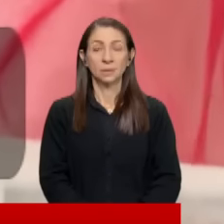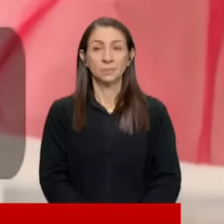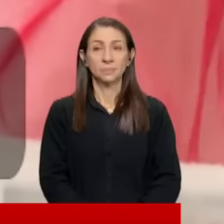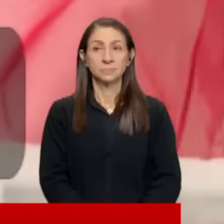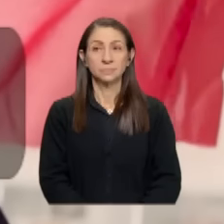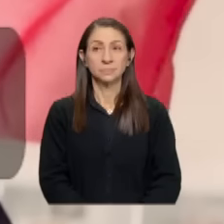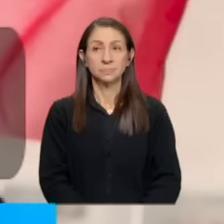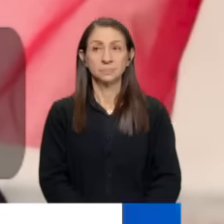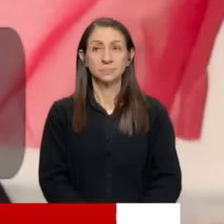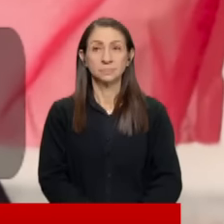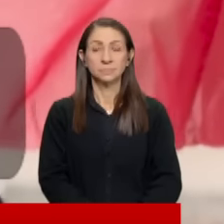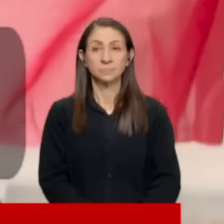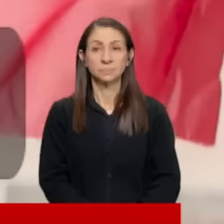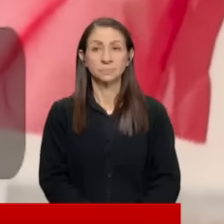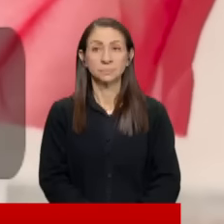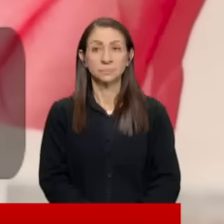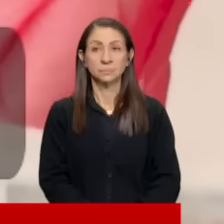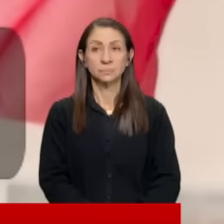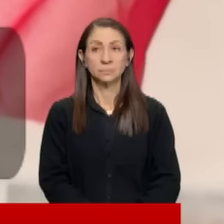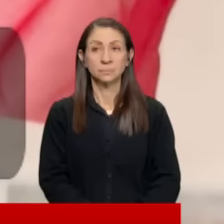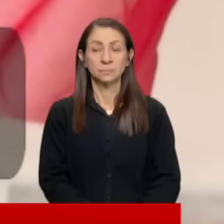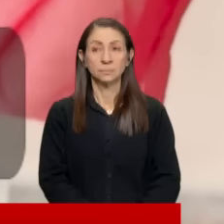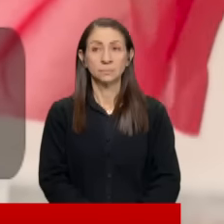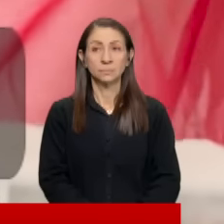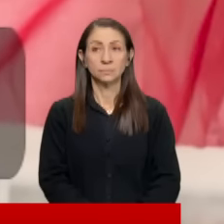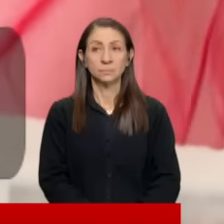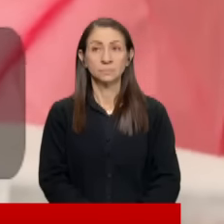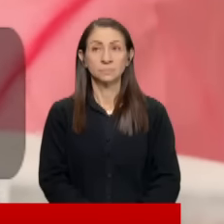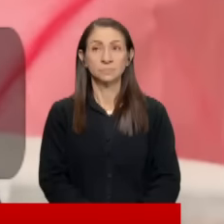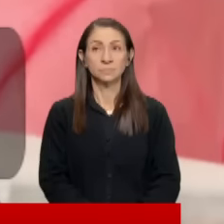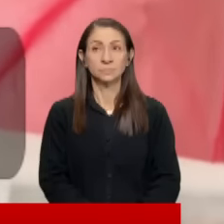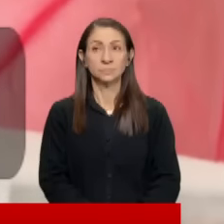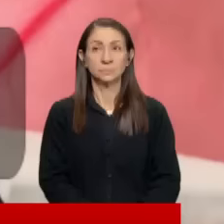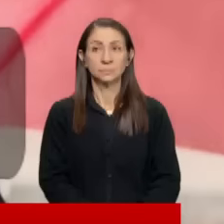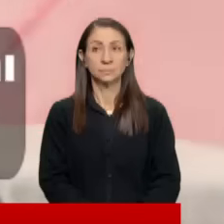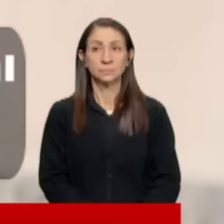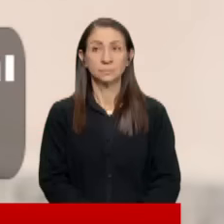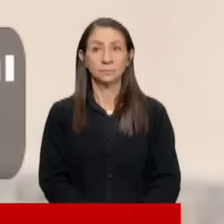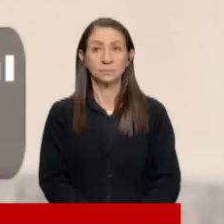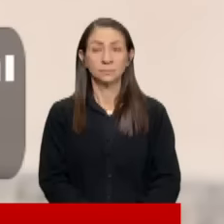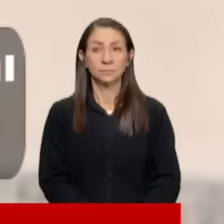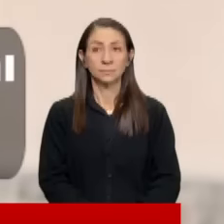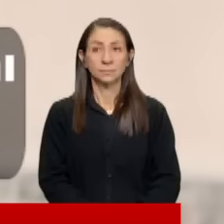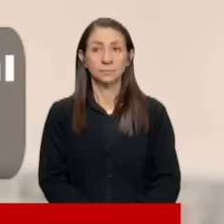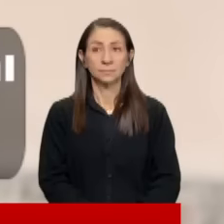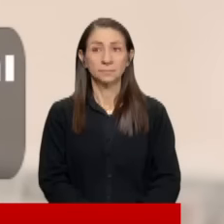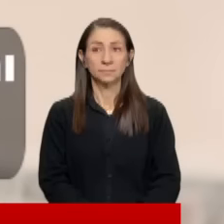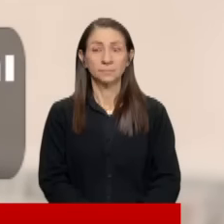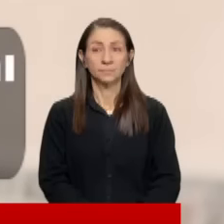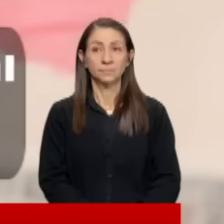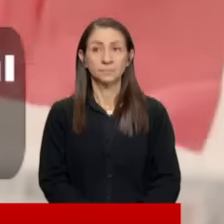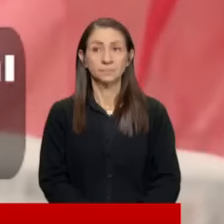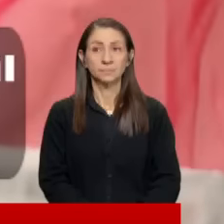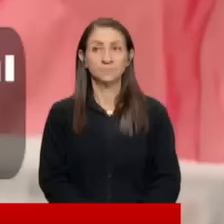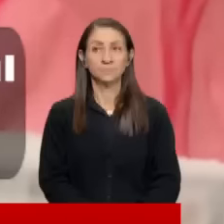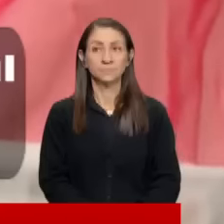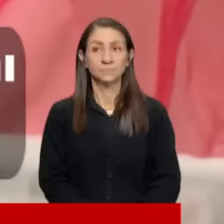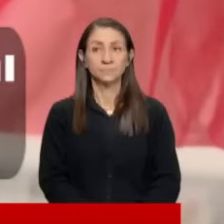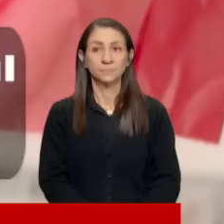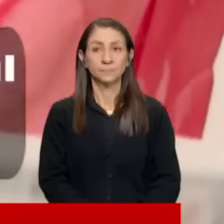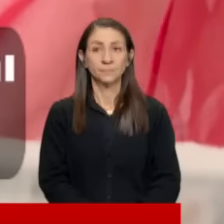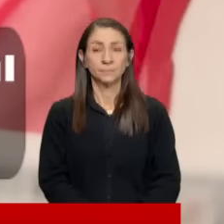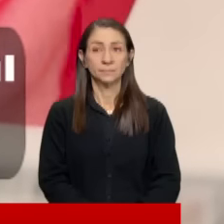oynamak değil zaten benim niyetim. Yıllarca o makamlarda oturup rol kesenleri de gördük biz. Liyakat önceliğinse işin ehliyle de çalışıp